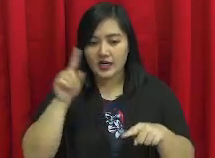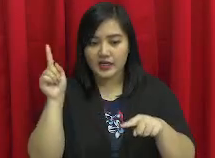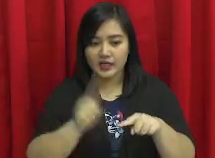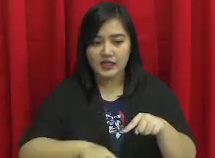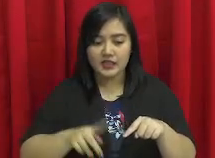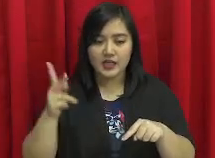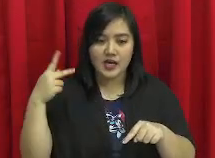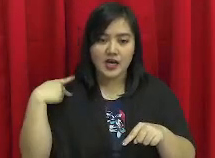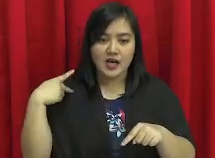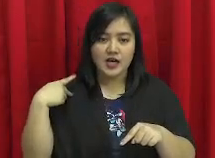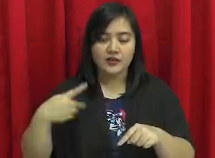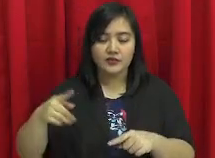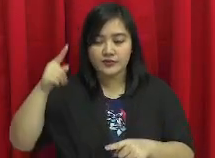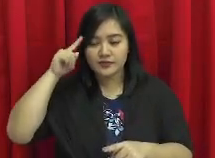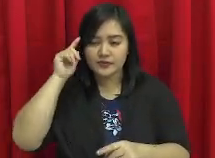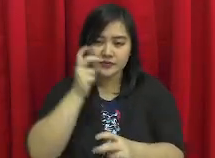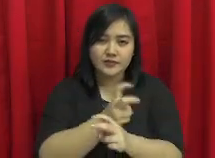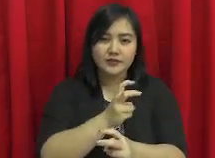na ako pwede